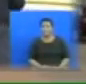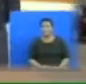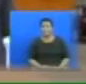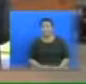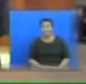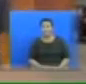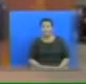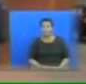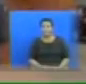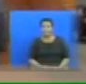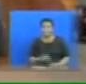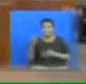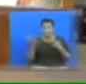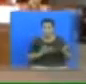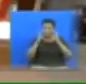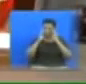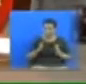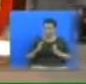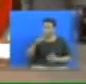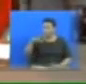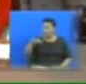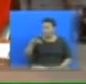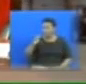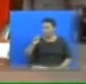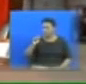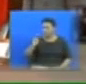Mheshimiwa Pauline Filippo Gekuru.